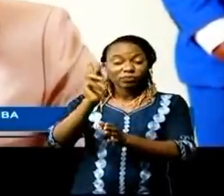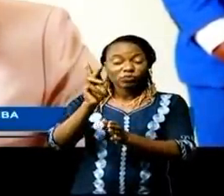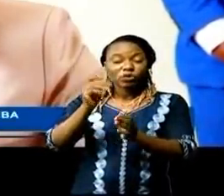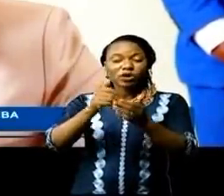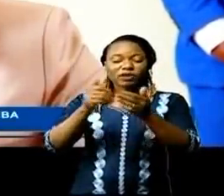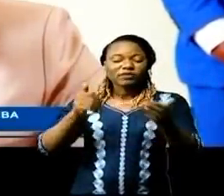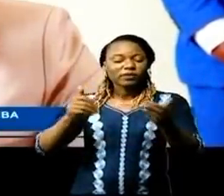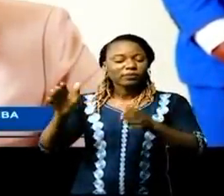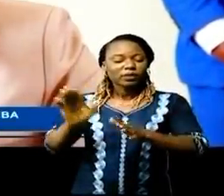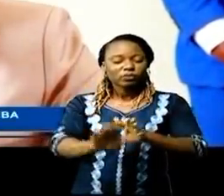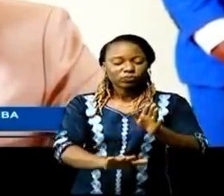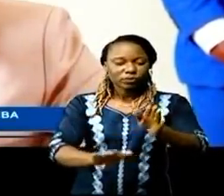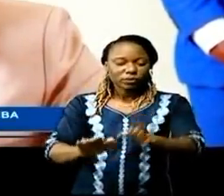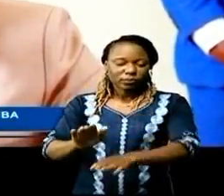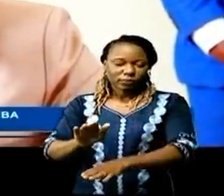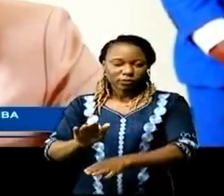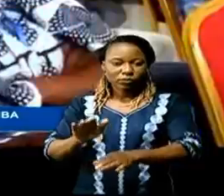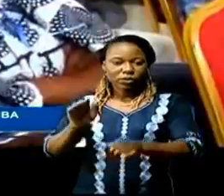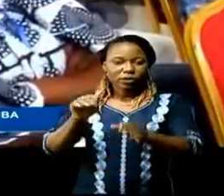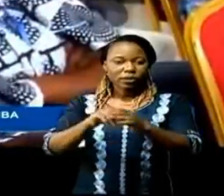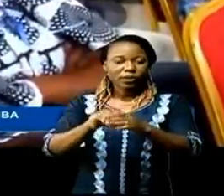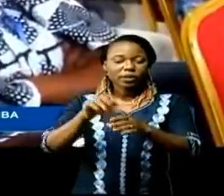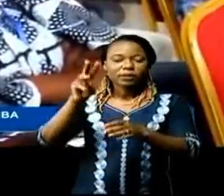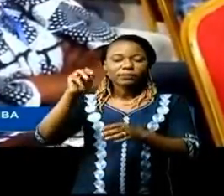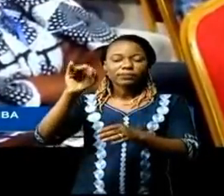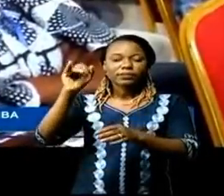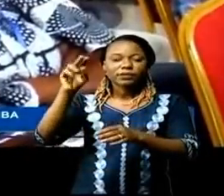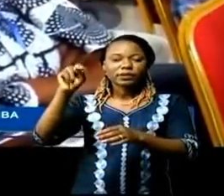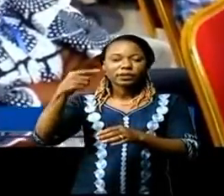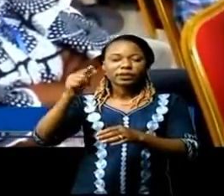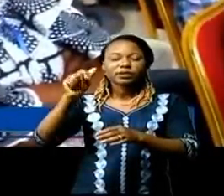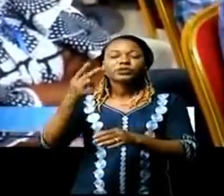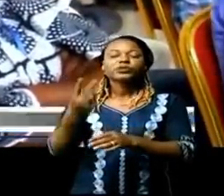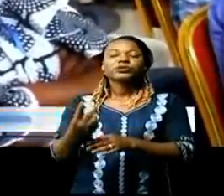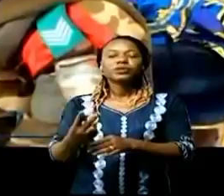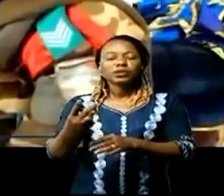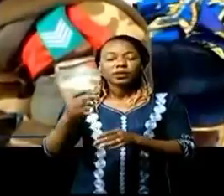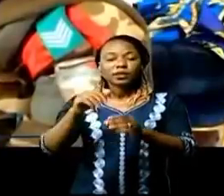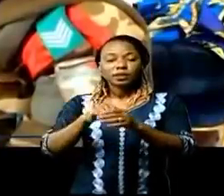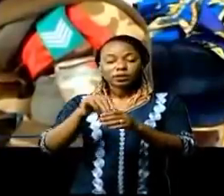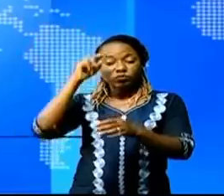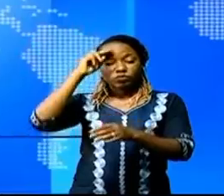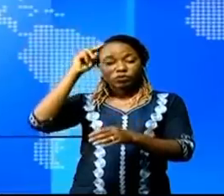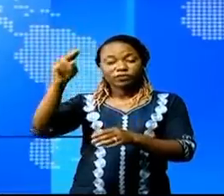les inhumations au cimetière des Mingadi 2 dans la commune de Mongafula.